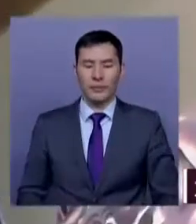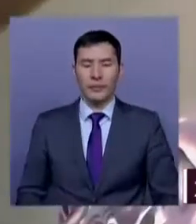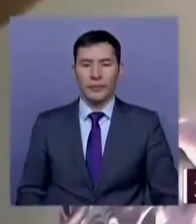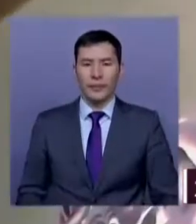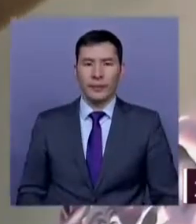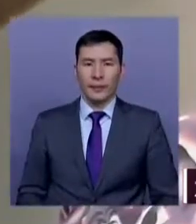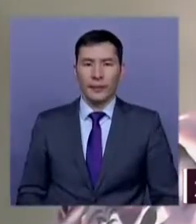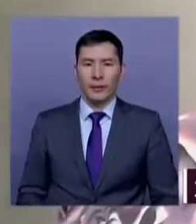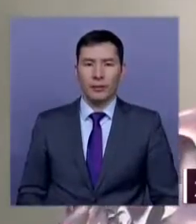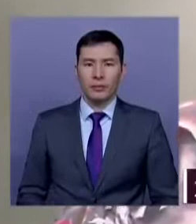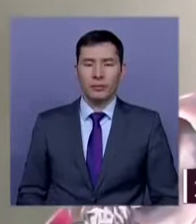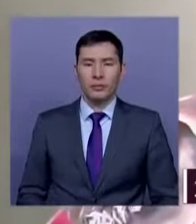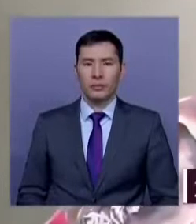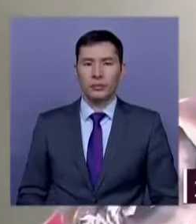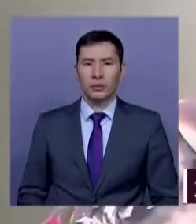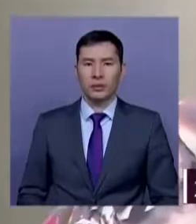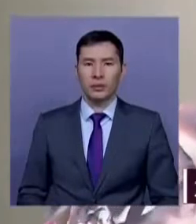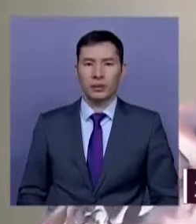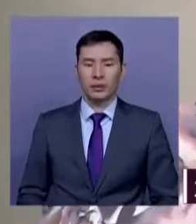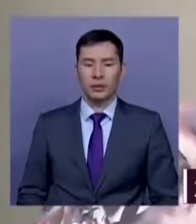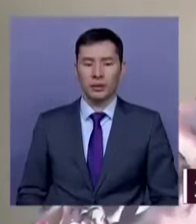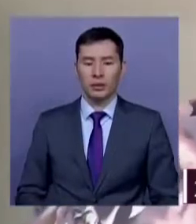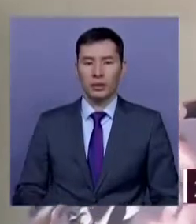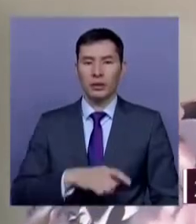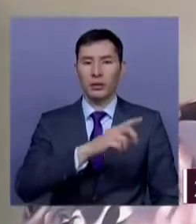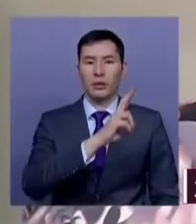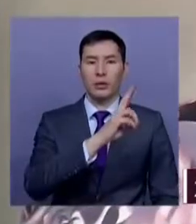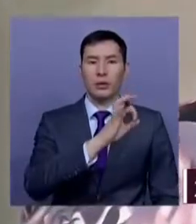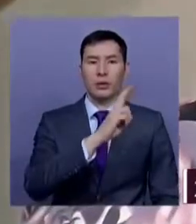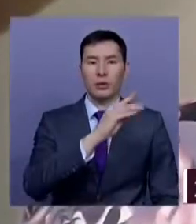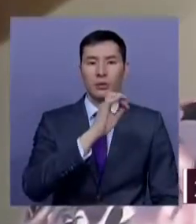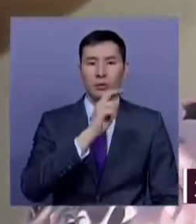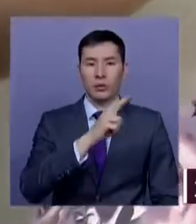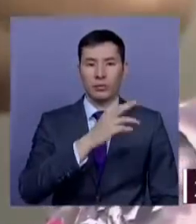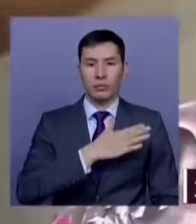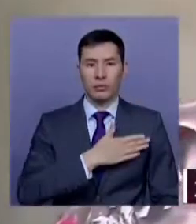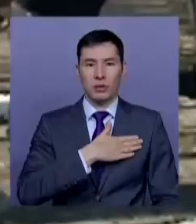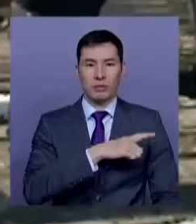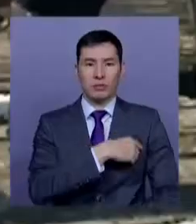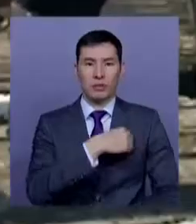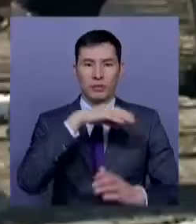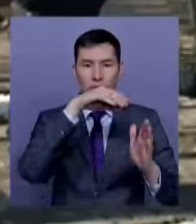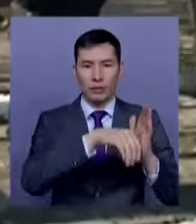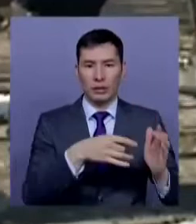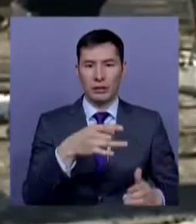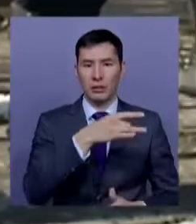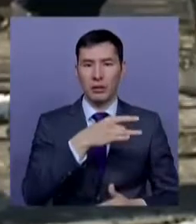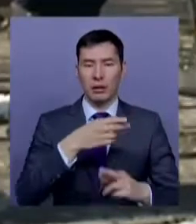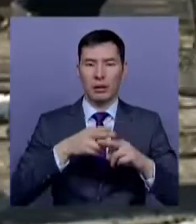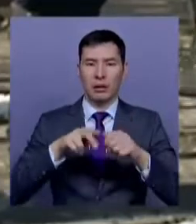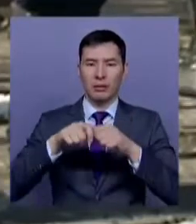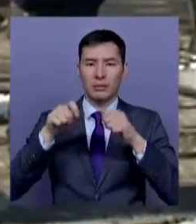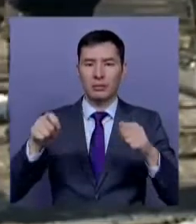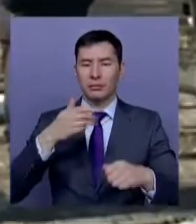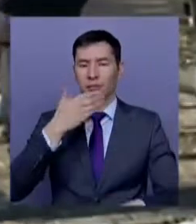не запустили его в Көкжиек, где находится наша районная поликлиника? Бағыттың ұзақтығы 27